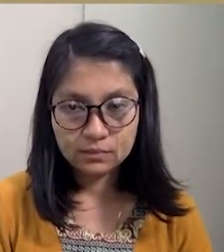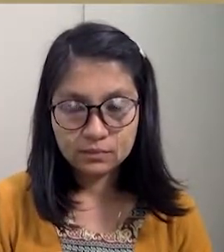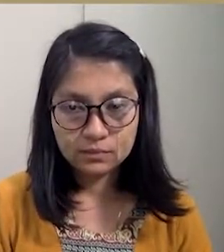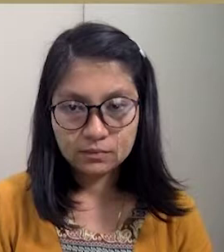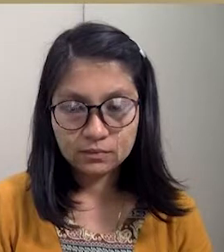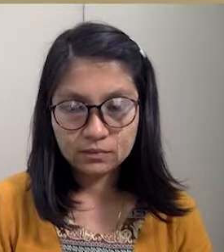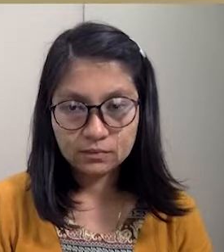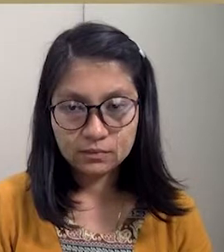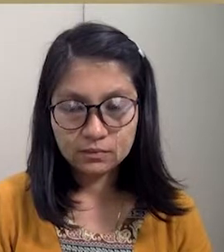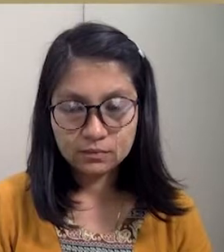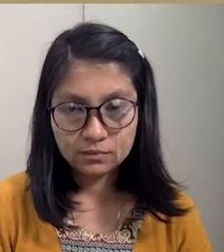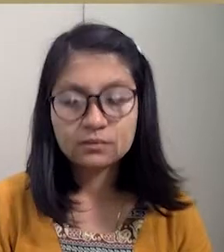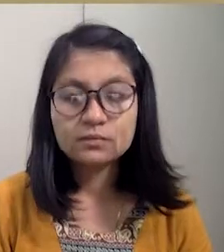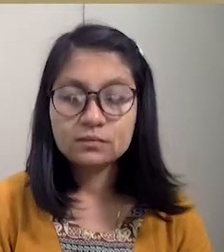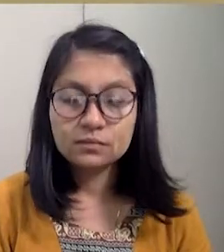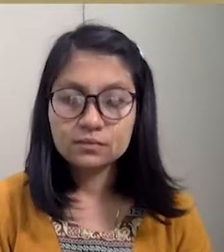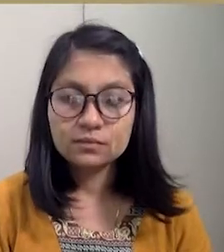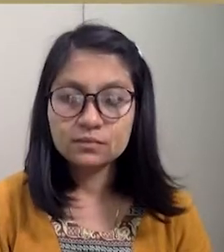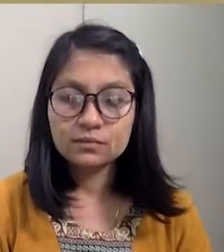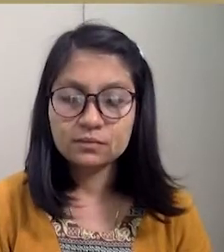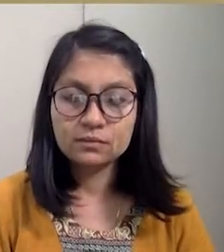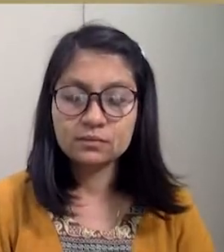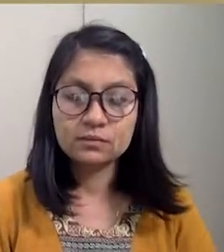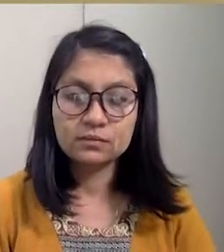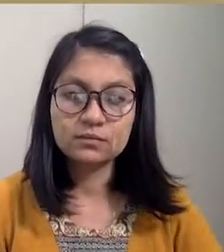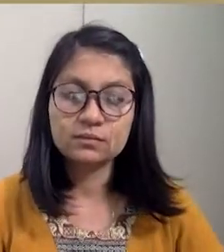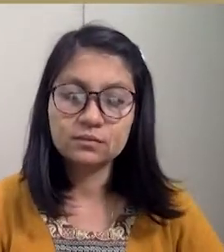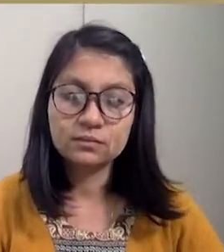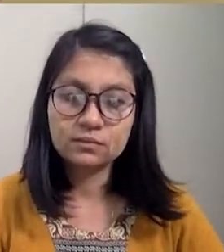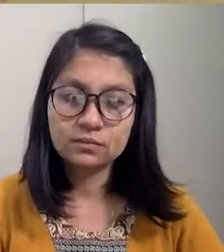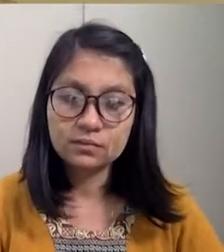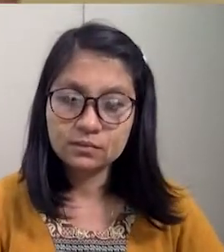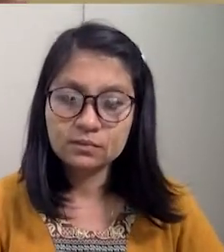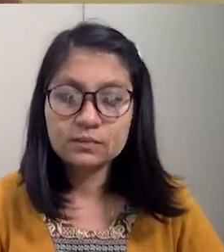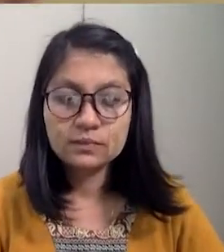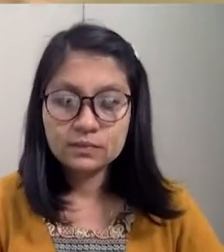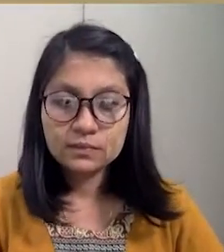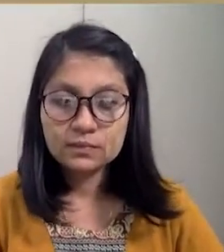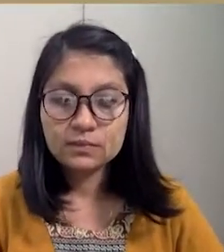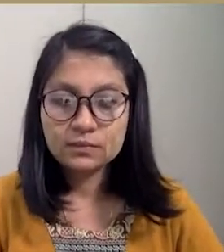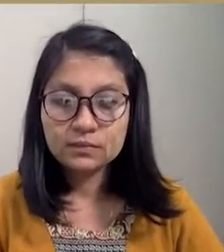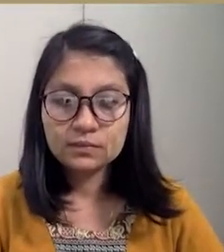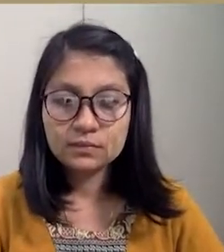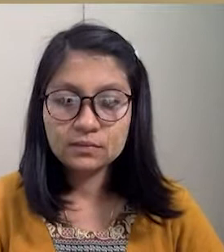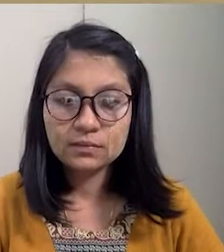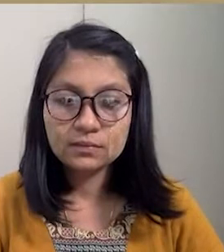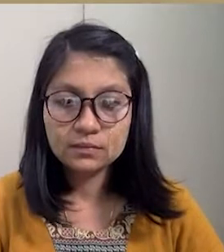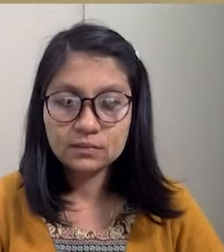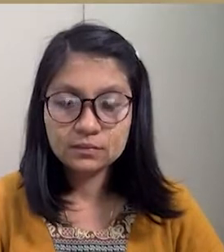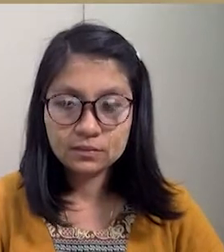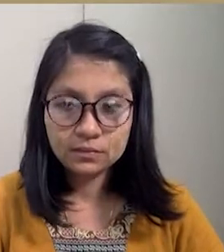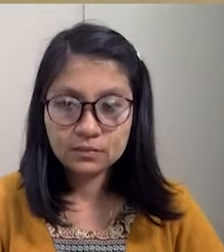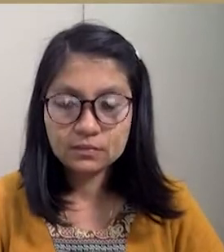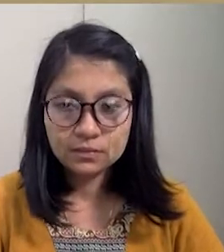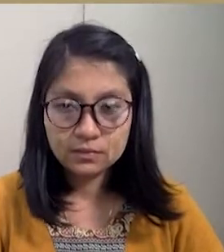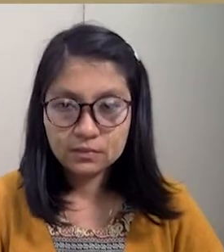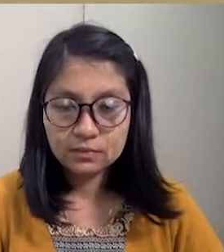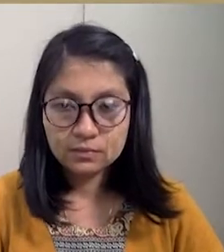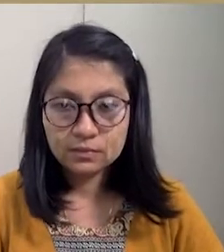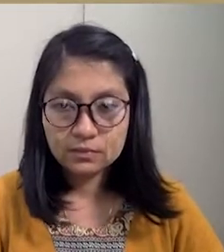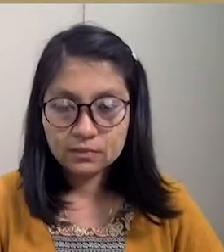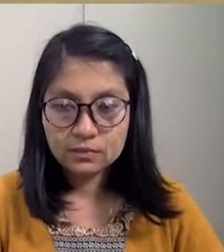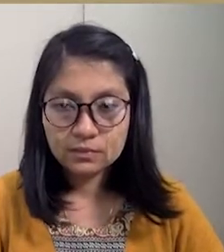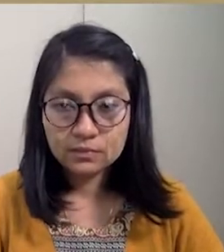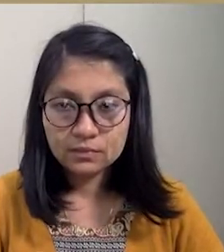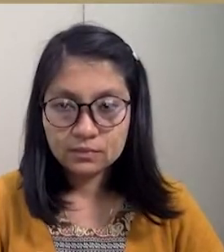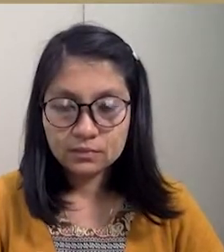င်းနိုင်ငံမှာ98ခရိုင်ဆိုလို့မှာတို့ခရိုင်လိုက်မှာတို့ကဟိုဘယ်လိုကောင်းလဲအုတ်ချုပ်ပိုင်ဝင်အာဏာတွေပေးထားတဲ့